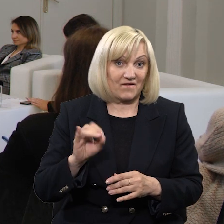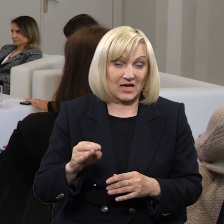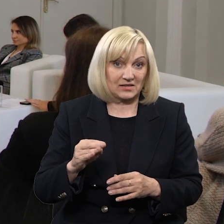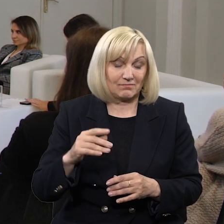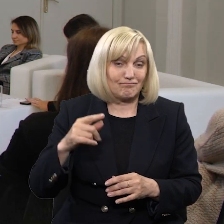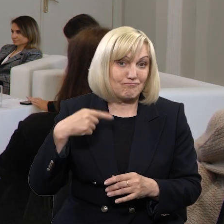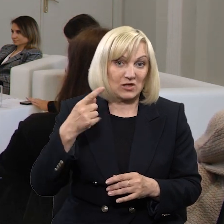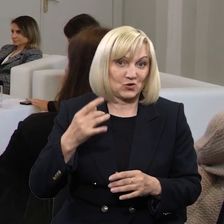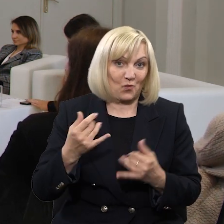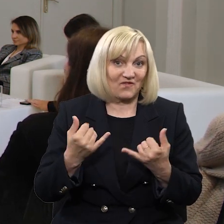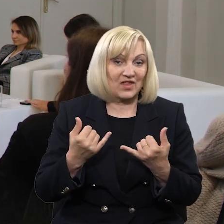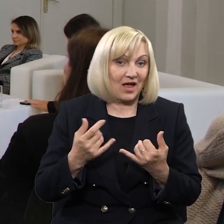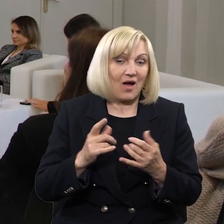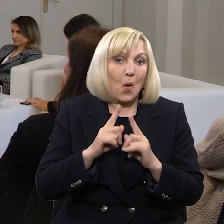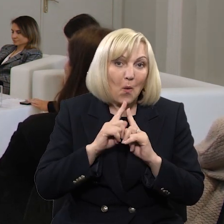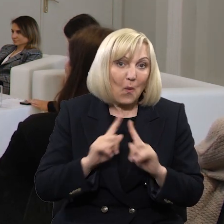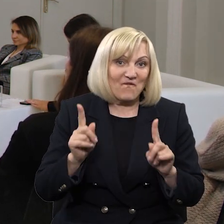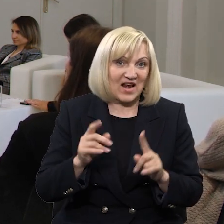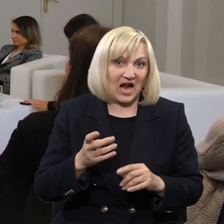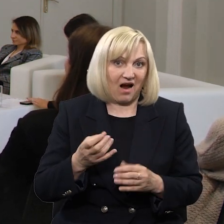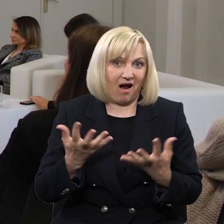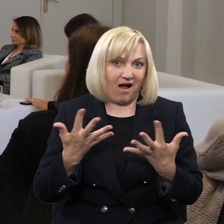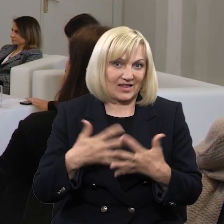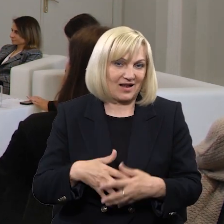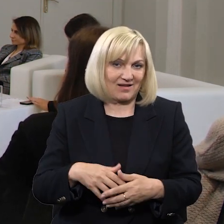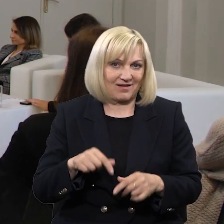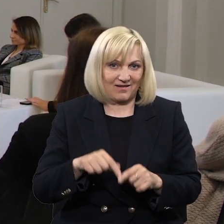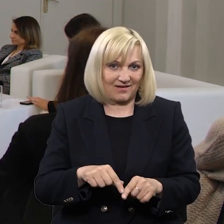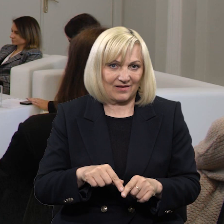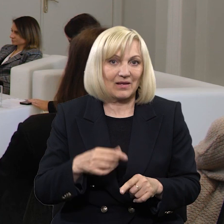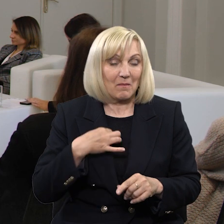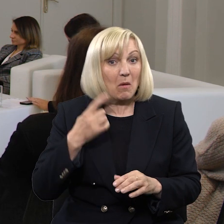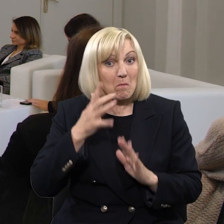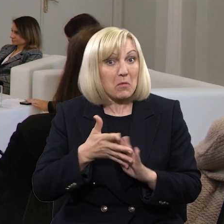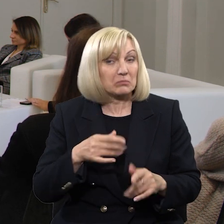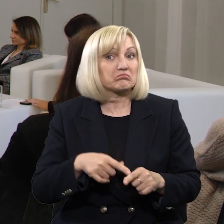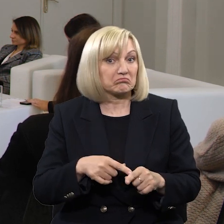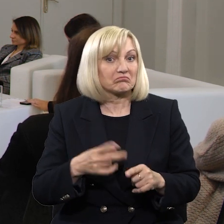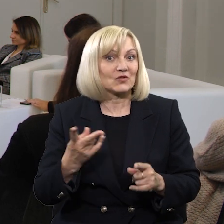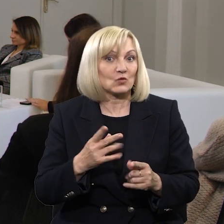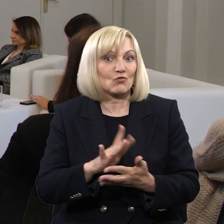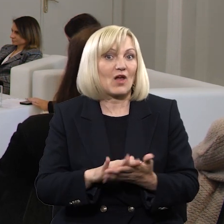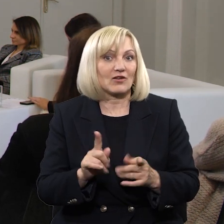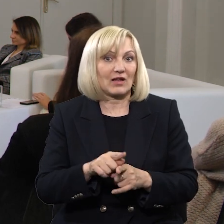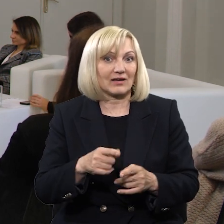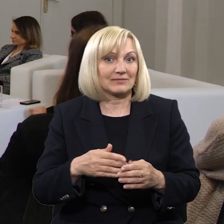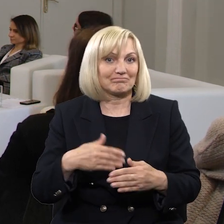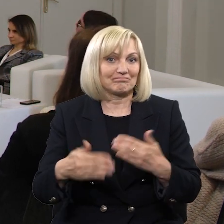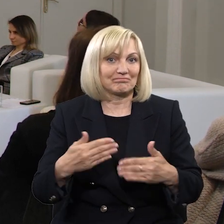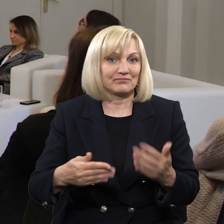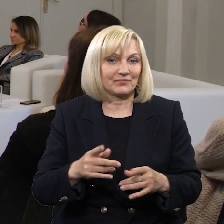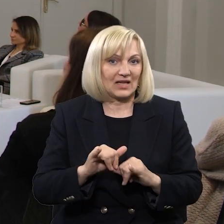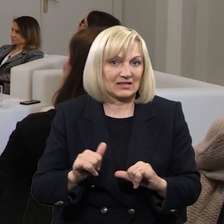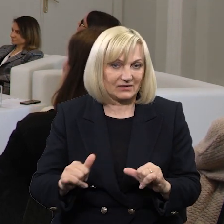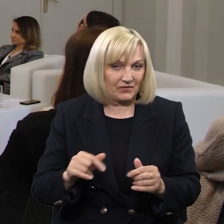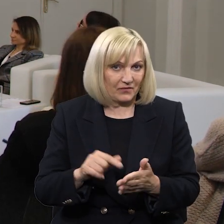оказалась безумно увлекательной и э мы поняли что именно в этом направлении Мы хотим двигаться дальше в